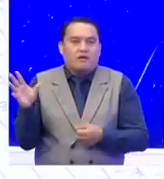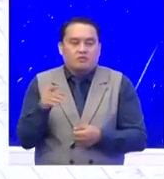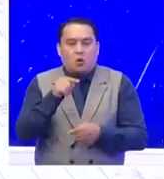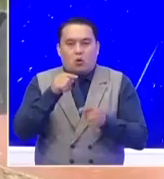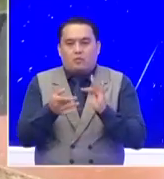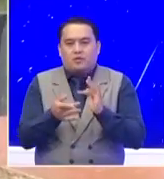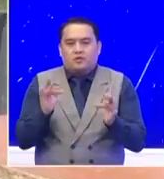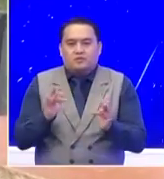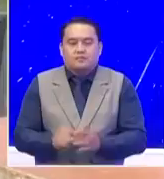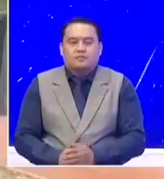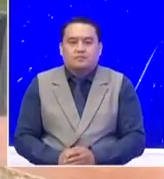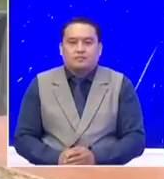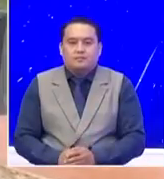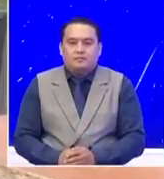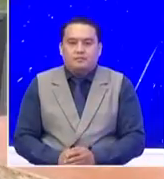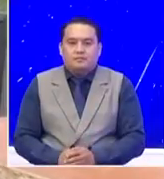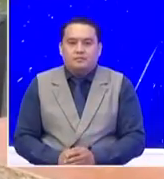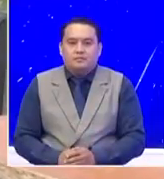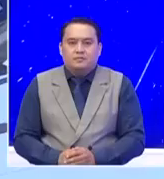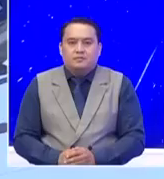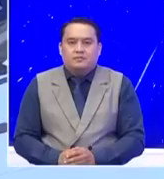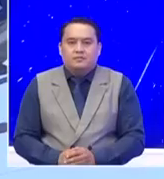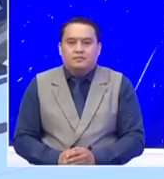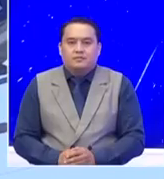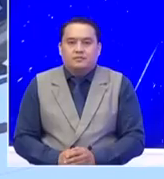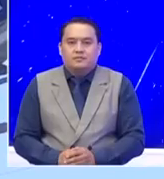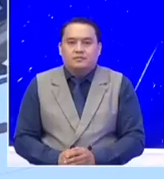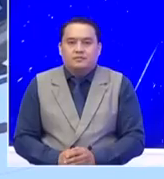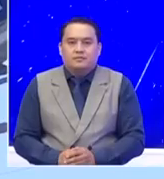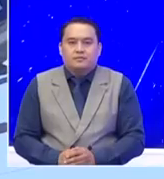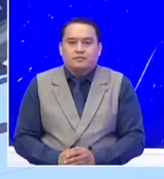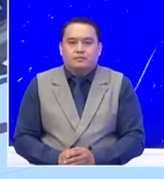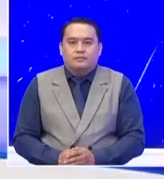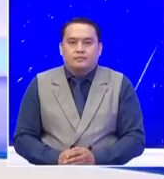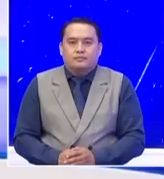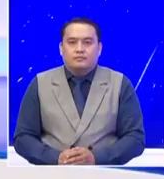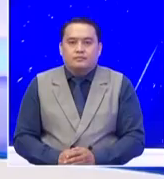популярных соцсетях. Гульмира Тимиргалиева, Азиза Газизкызы, Ринат Утеев.